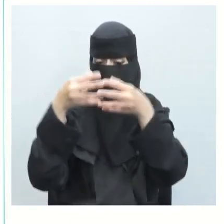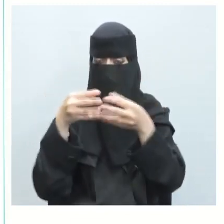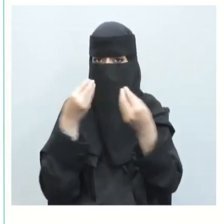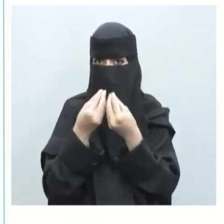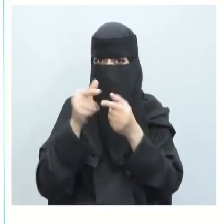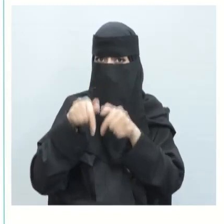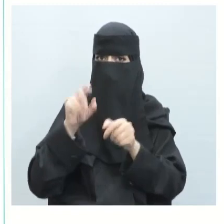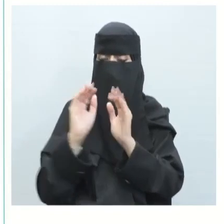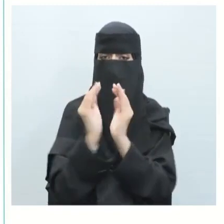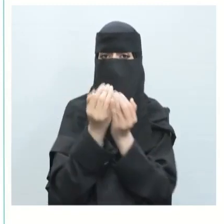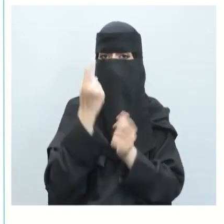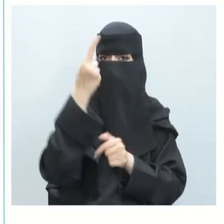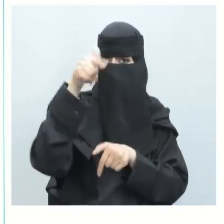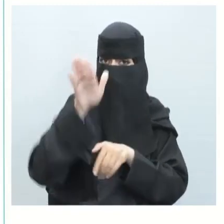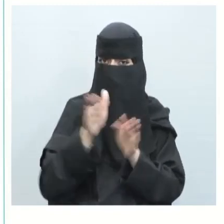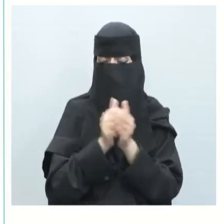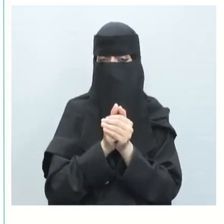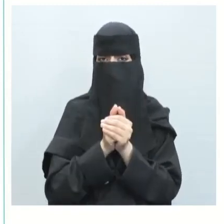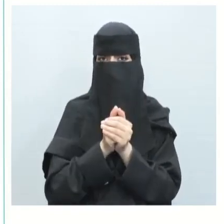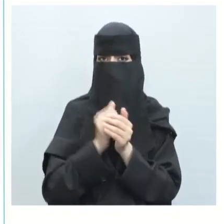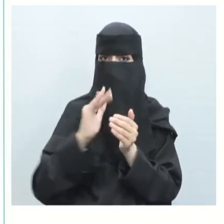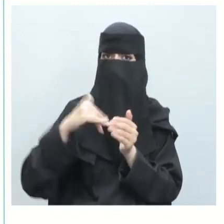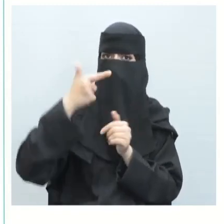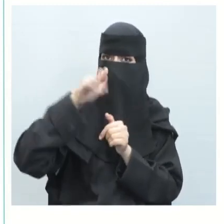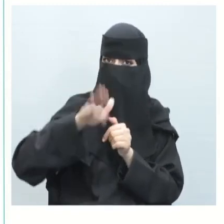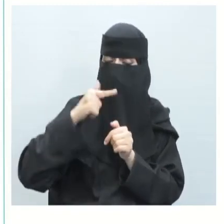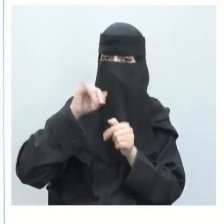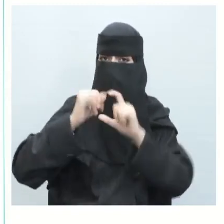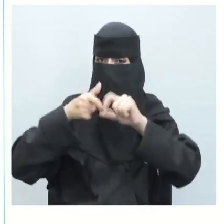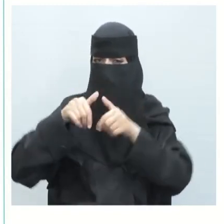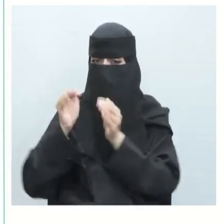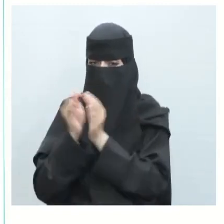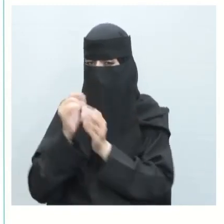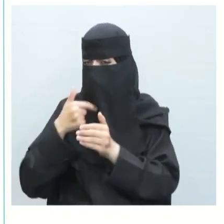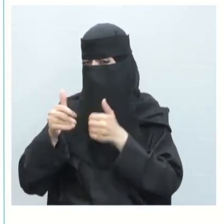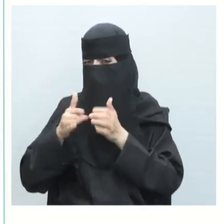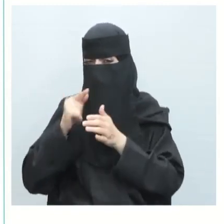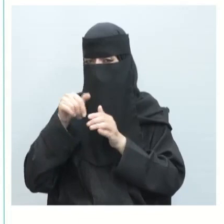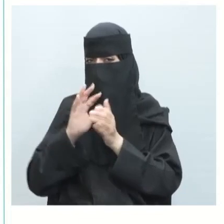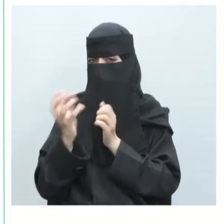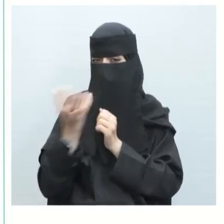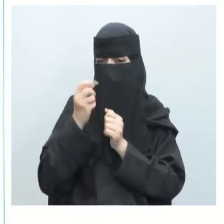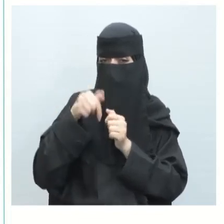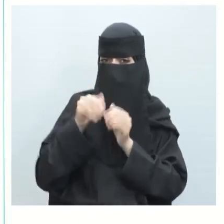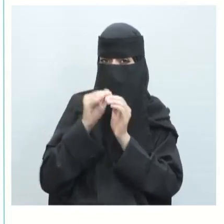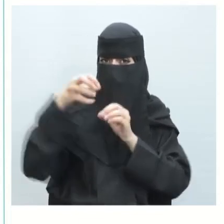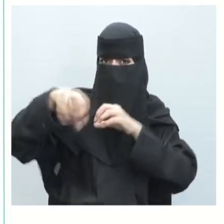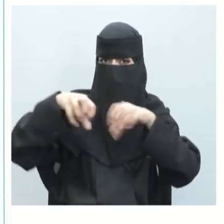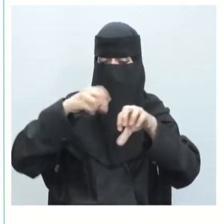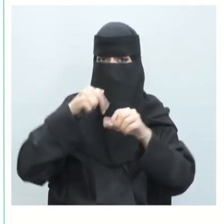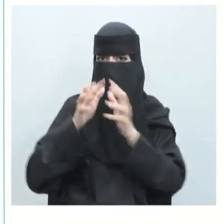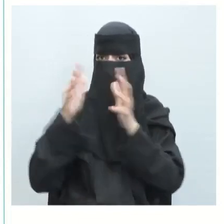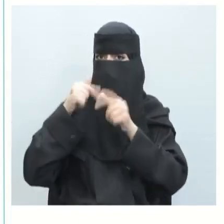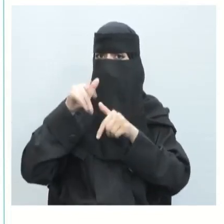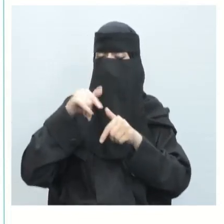الوظائف في وحده واحده نا المنظمات الصغيره قد لا تحتاج الى اقسام كبيره بحكم انها صغيره ويستطيع